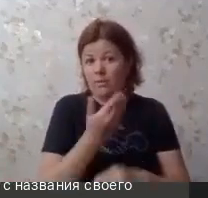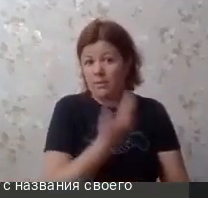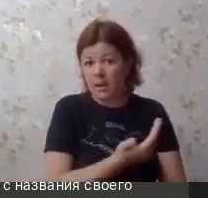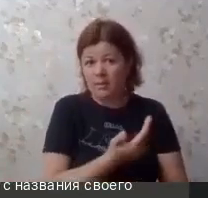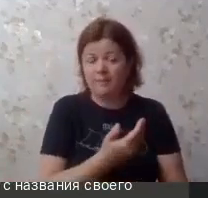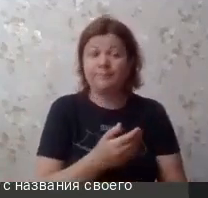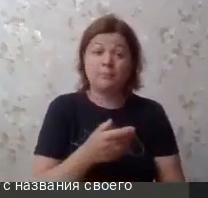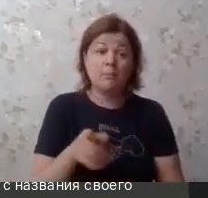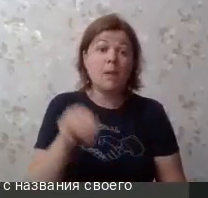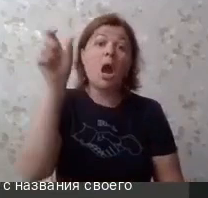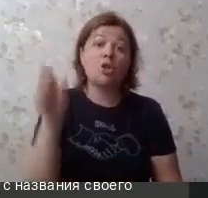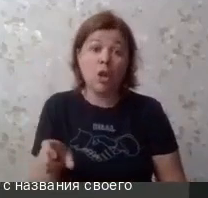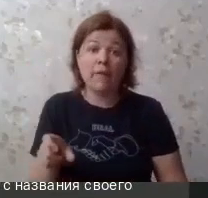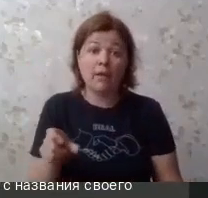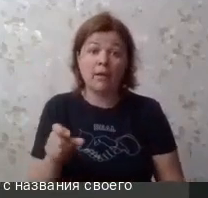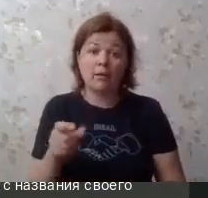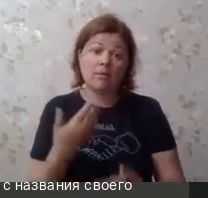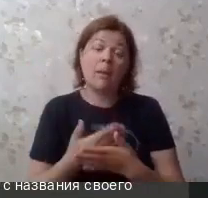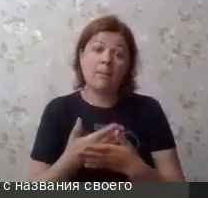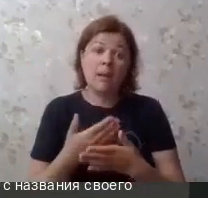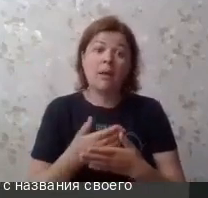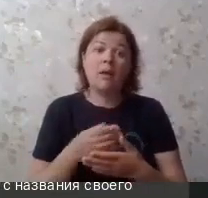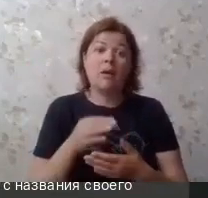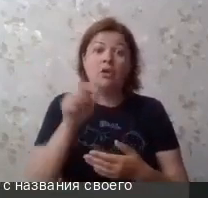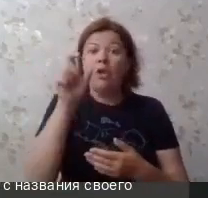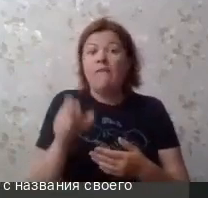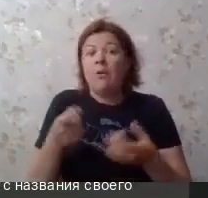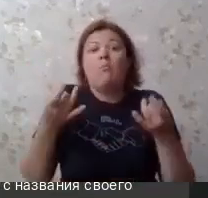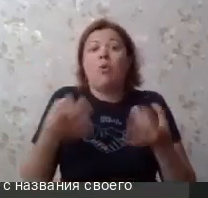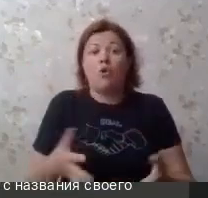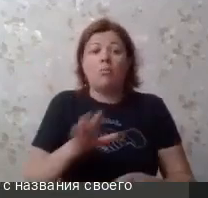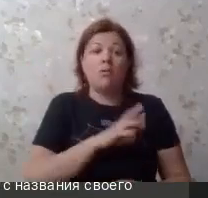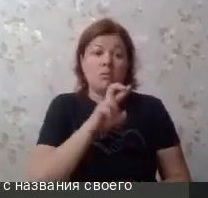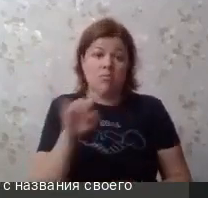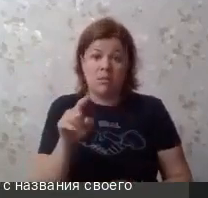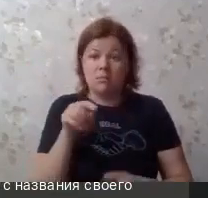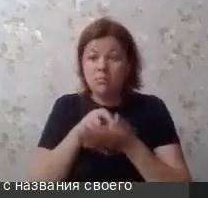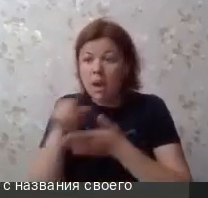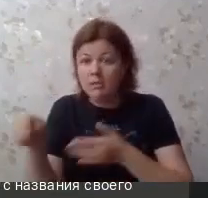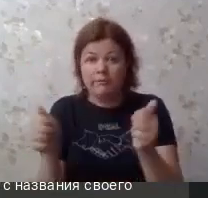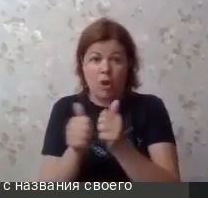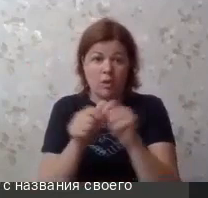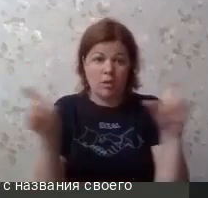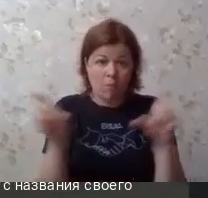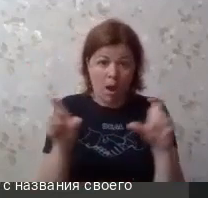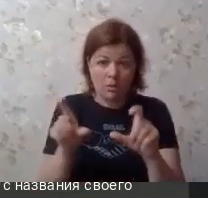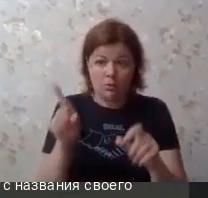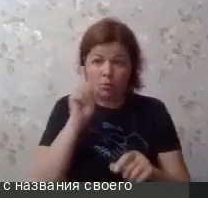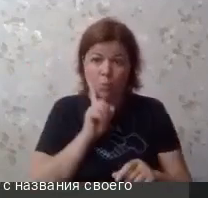А человек, как бы, допустим, человеку проще было бы, вот здесь в соседнем магазине, он там,